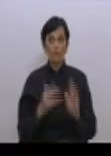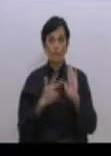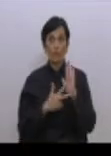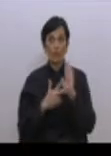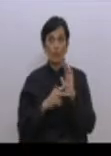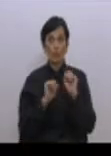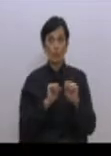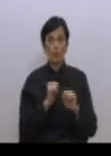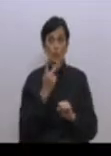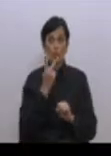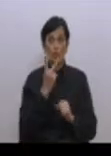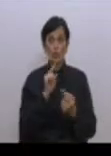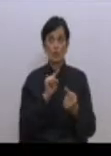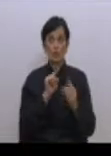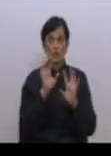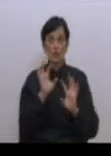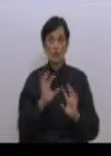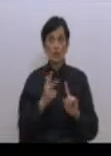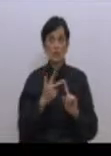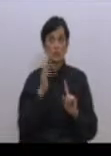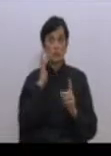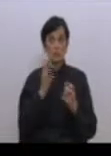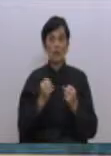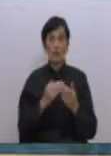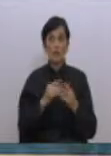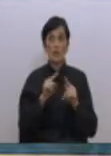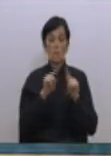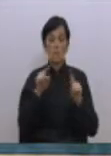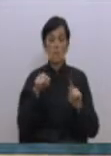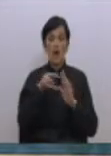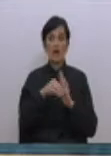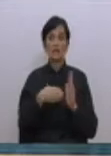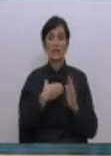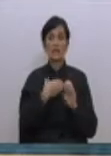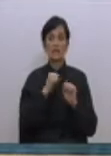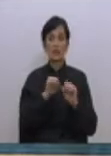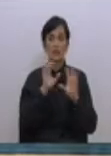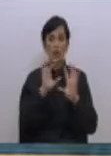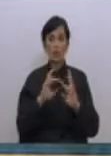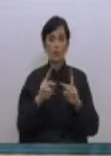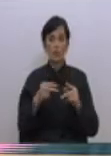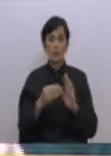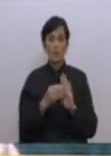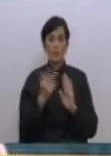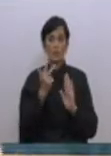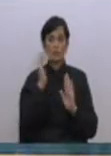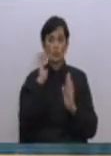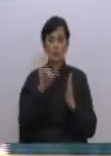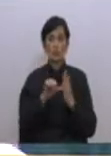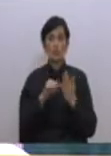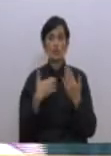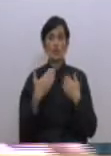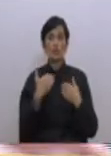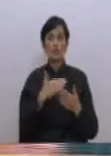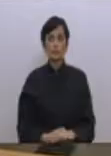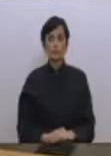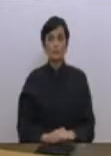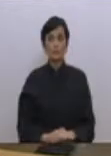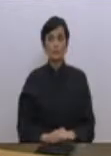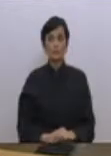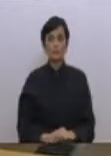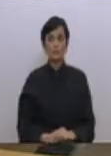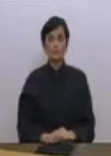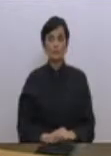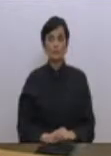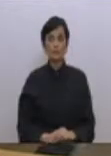Odhodcim omhre, oricina am degi, canonii mei sunt măsurat mirebuli. Am o pachetă, da, zgoi, și să rămân canonii sulea mei sunt măsurat, tot ce ar trebui să ne cescuți regim.